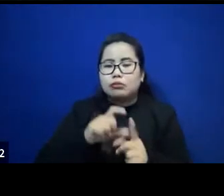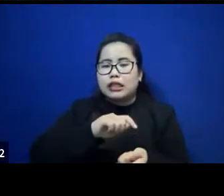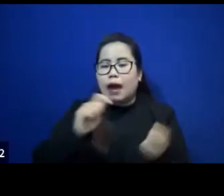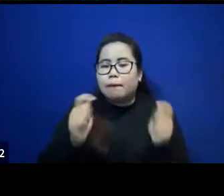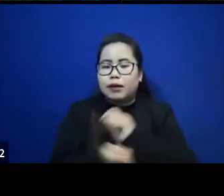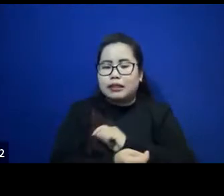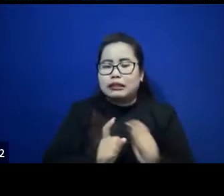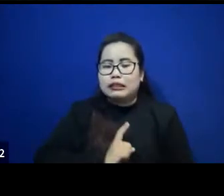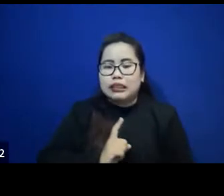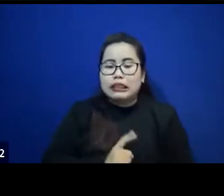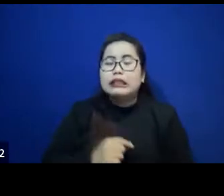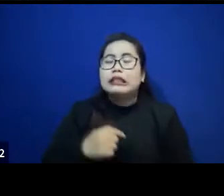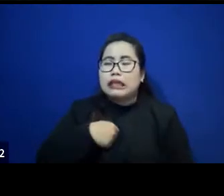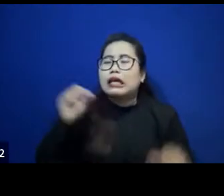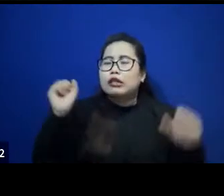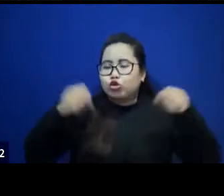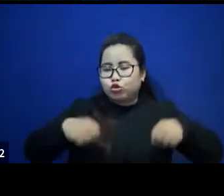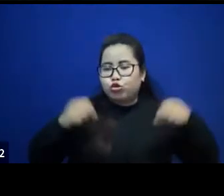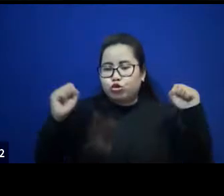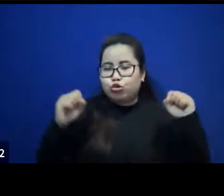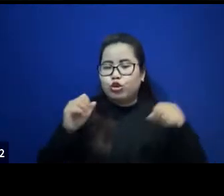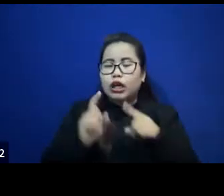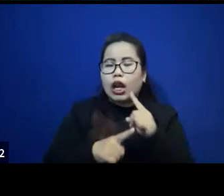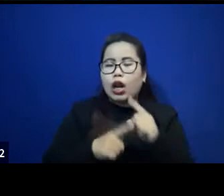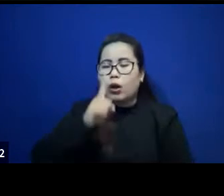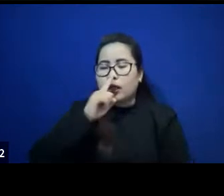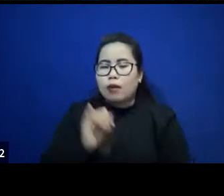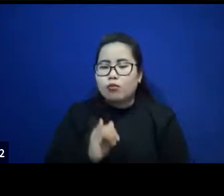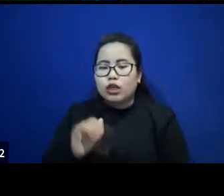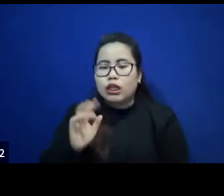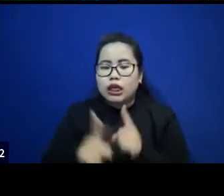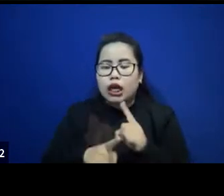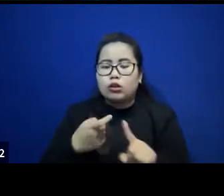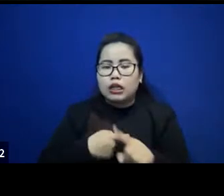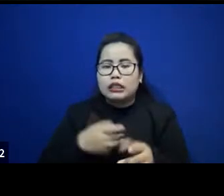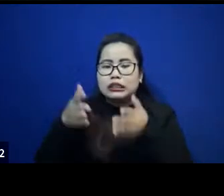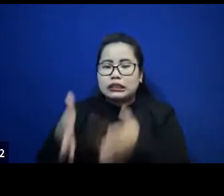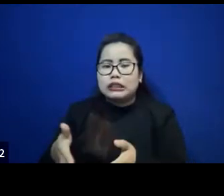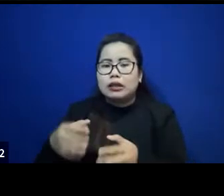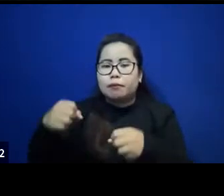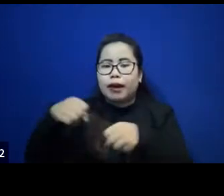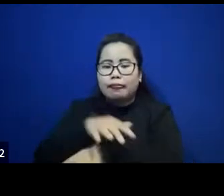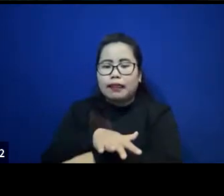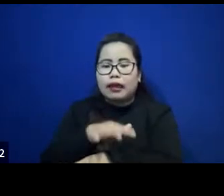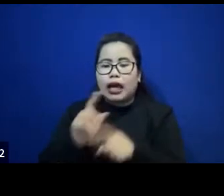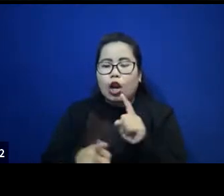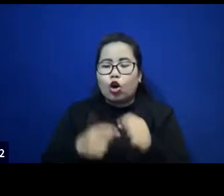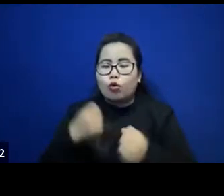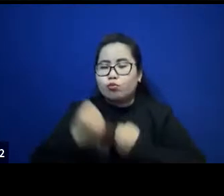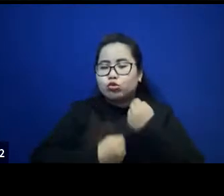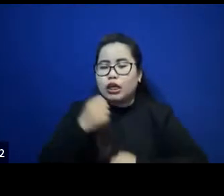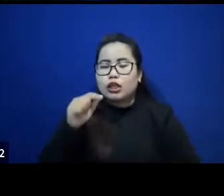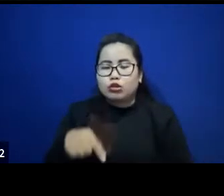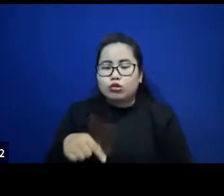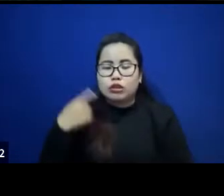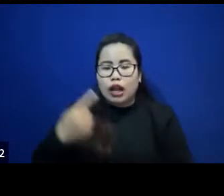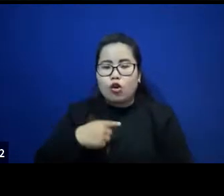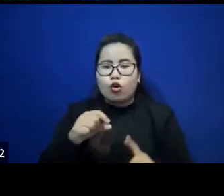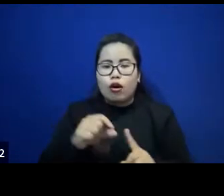setuju bahwa tidak mungkin usai dari sisi praktek gitu ya suatu perusahaan itu harus secara